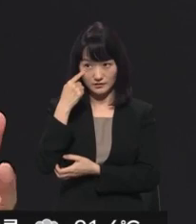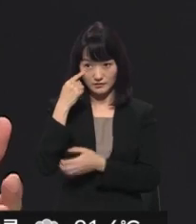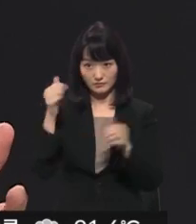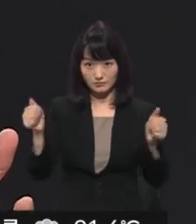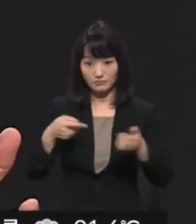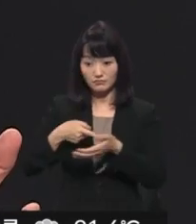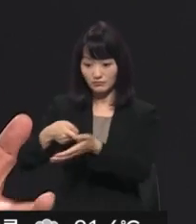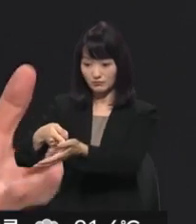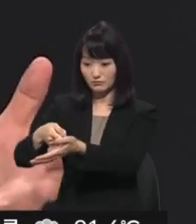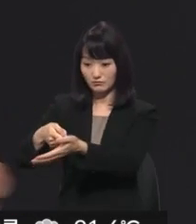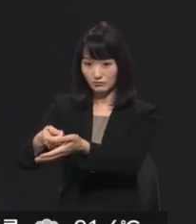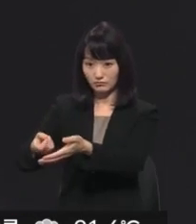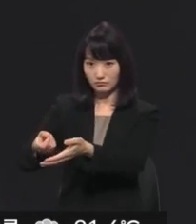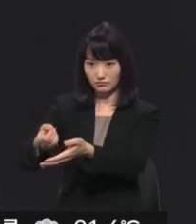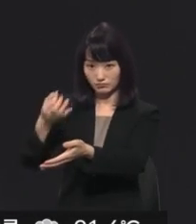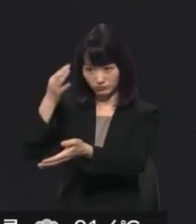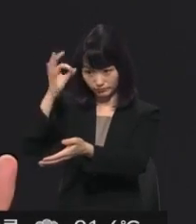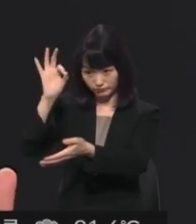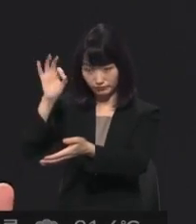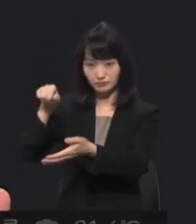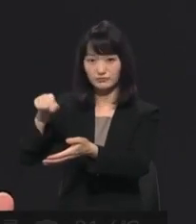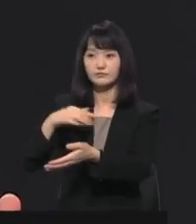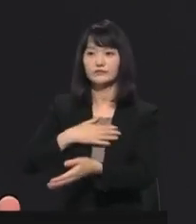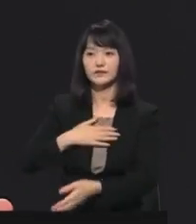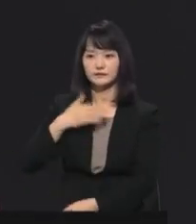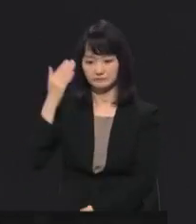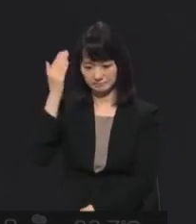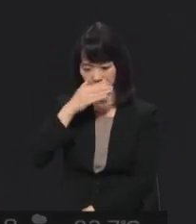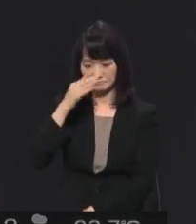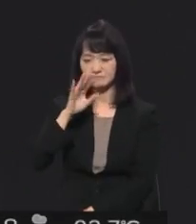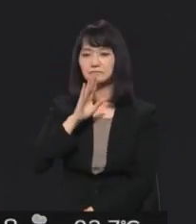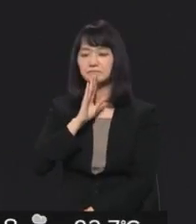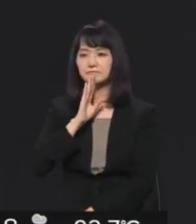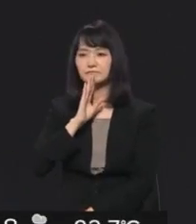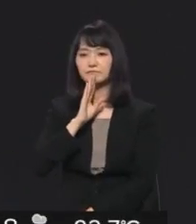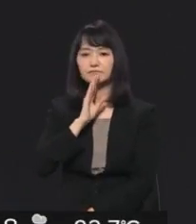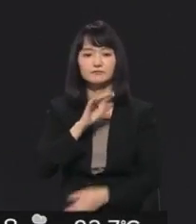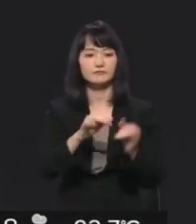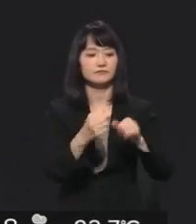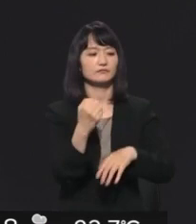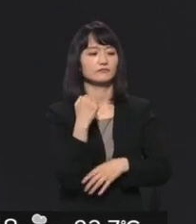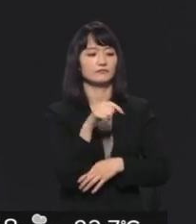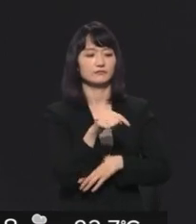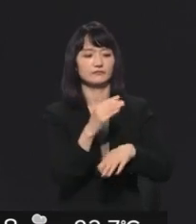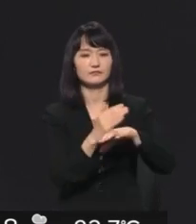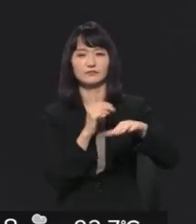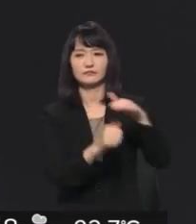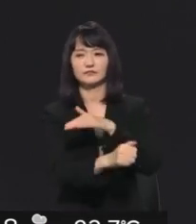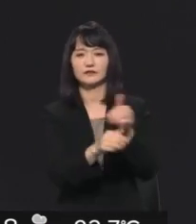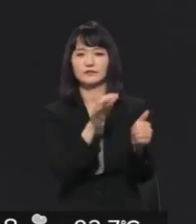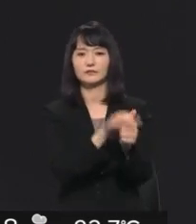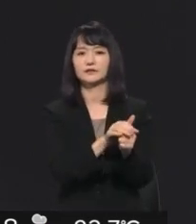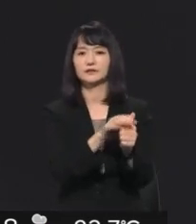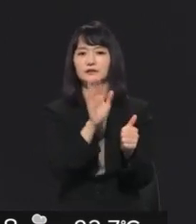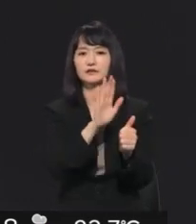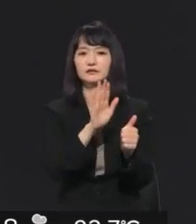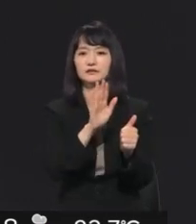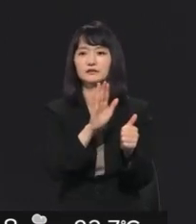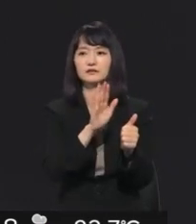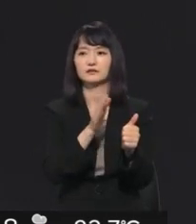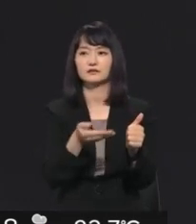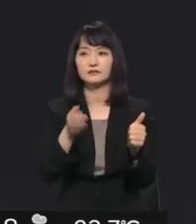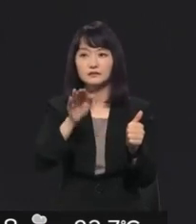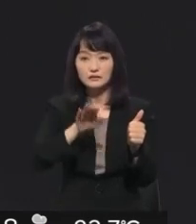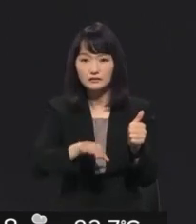0이 되면 절어 충분히 아 그래 깔끔하게 내가 옳았다고 했기 때문에 대장이 당에 대해서 내야 당 대표직을 수행하지 않게 따라 할 수 있다고 생각해요